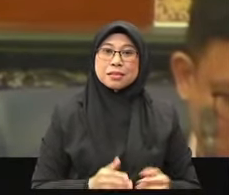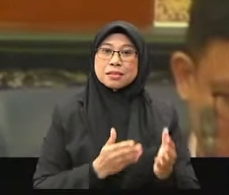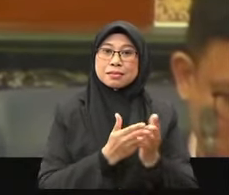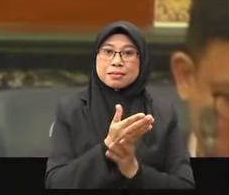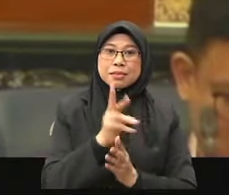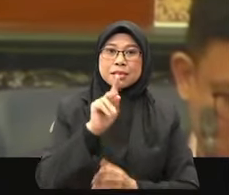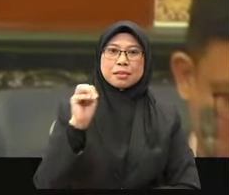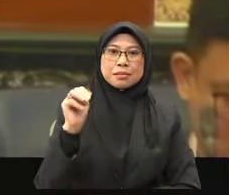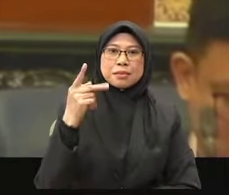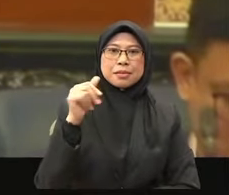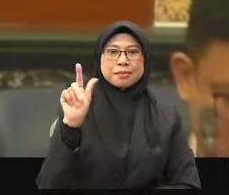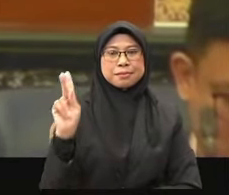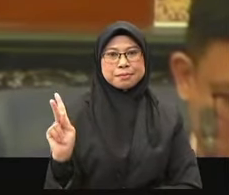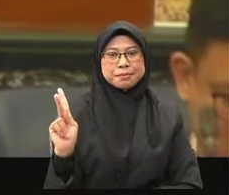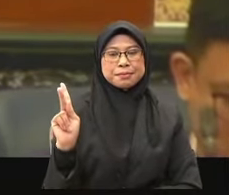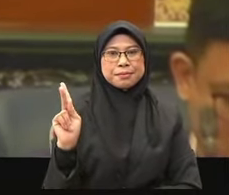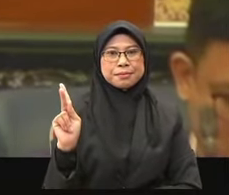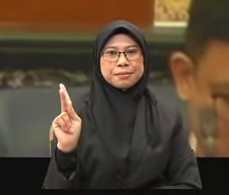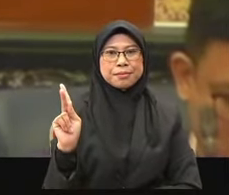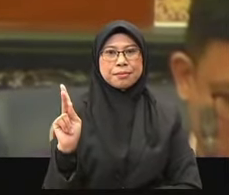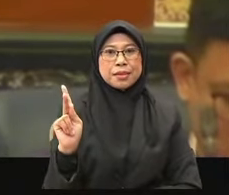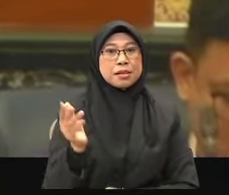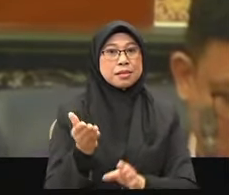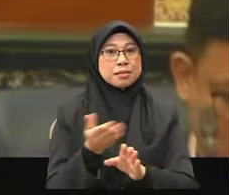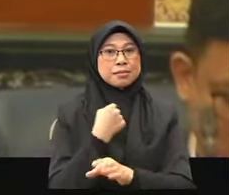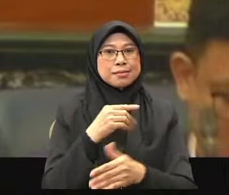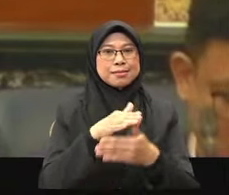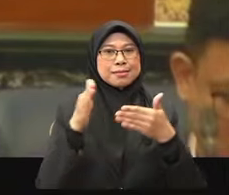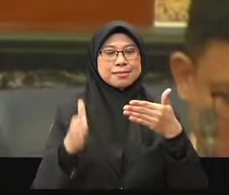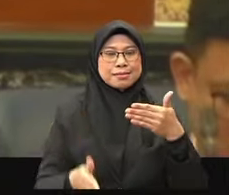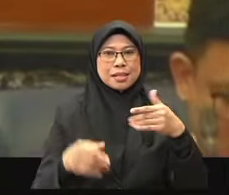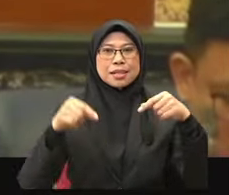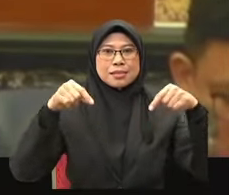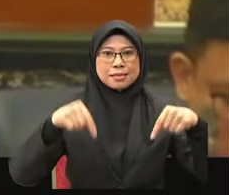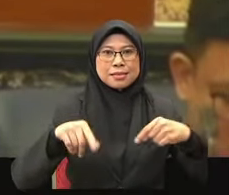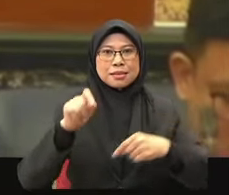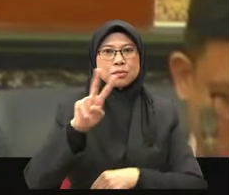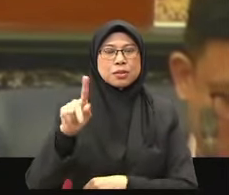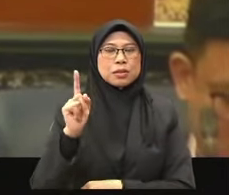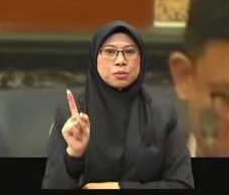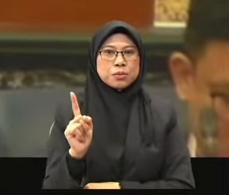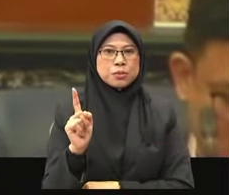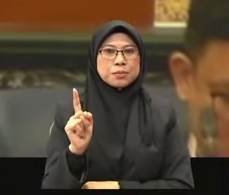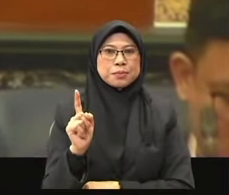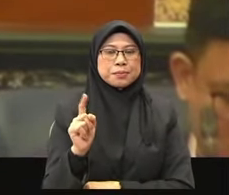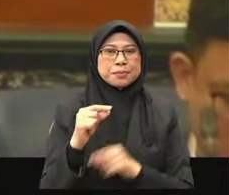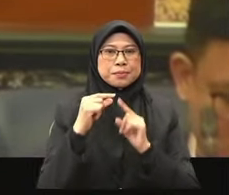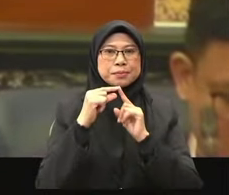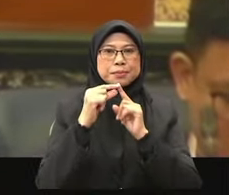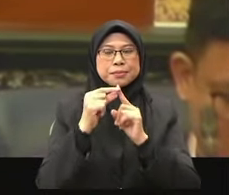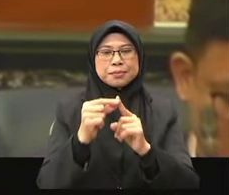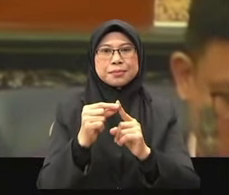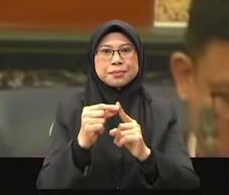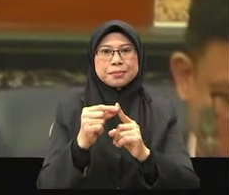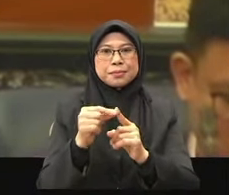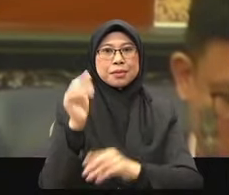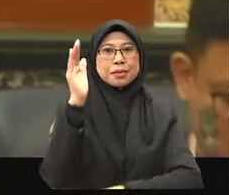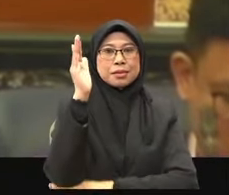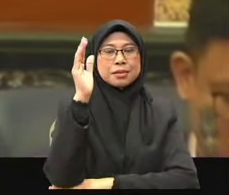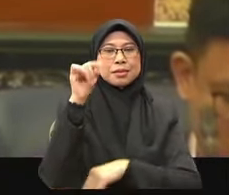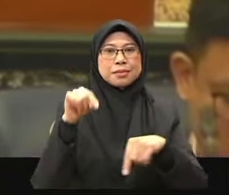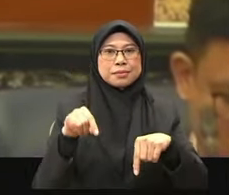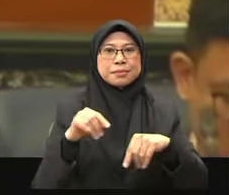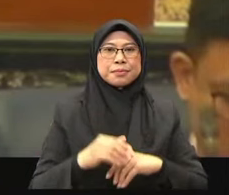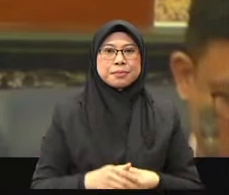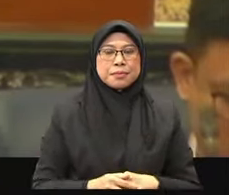mempromosikan agro pelancongan dan warisan budaya dan cara hidup tradisional di kawasan luar bandar. Tuan Yang Dipertua, sebelum saya mengakhiri perbahasan